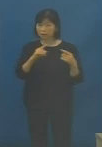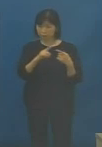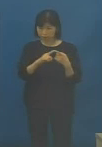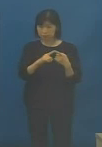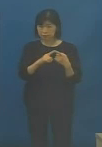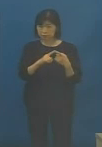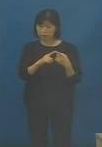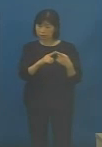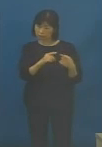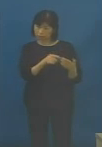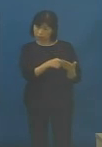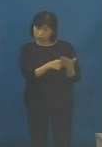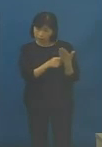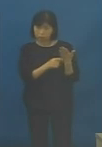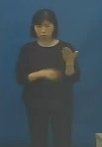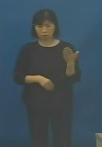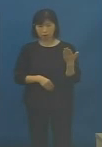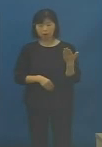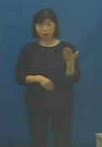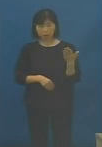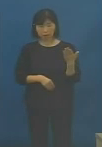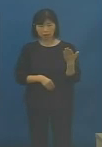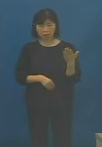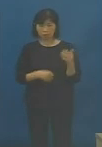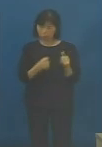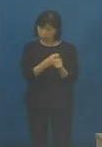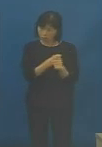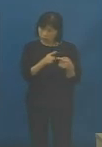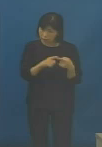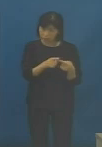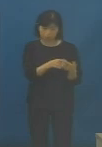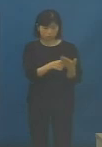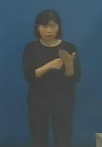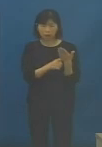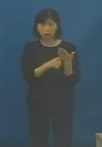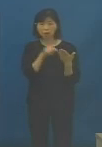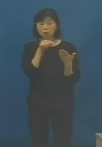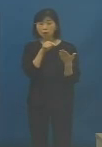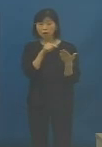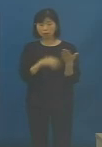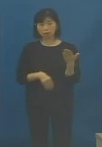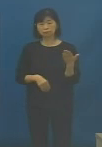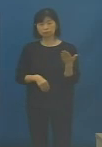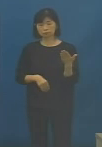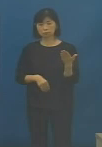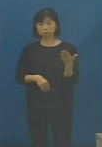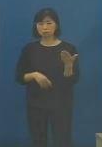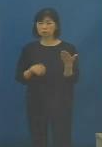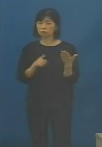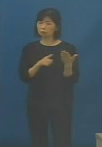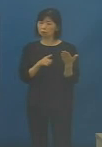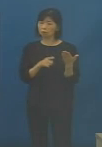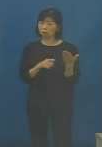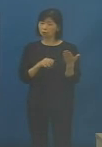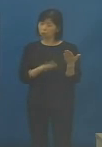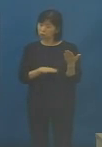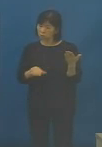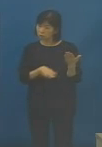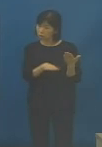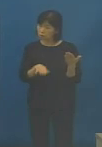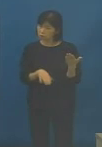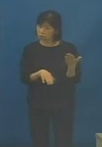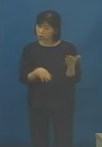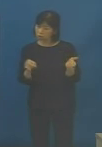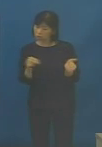描写のことだとか暴力的描写のことについて、これがどうか、青少年に見せていいものか